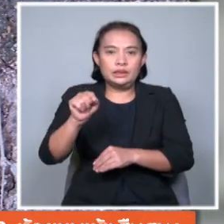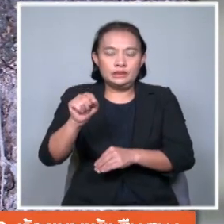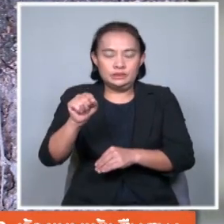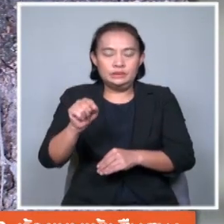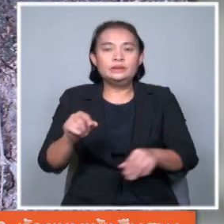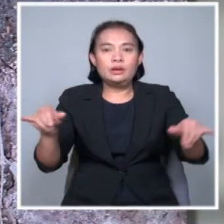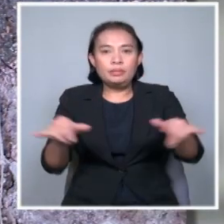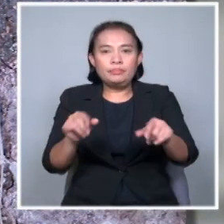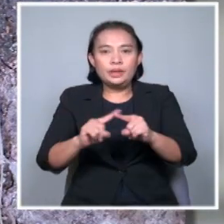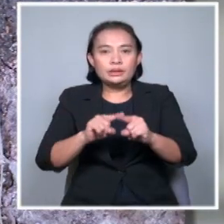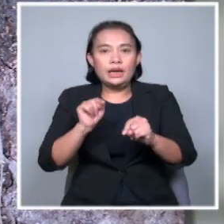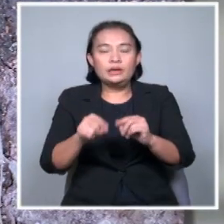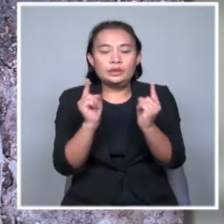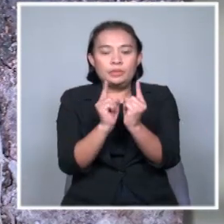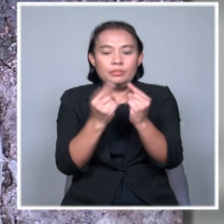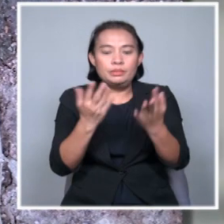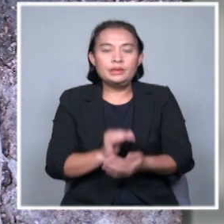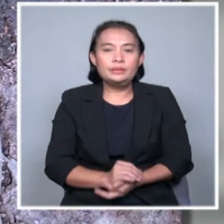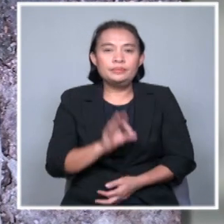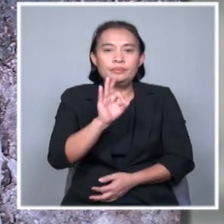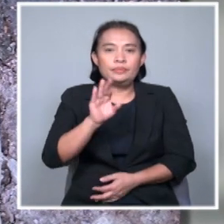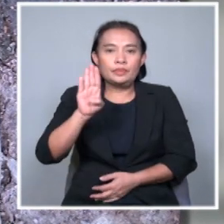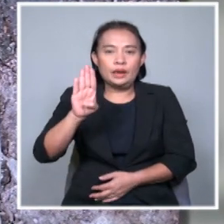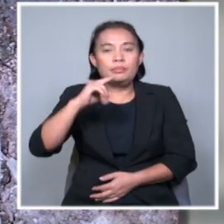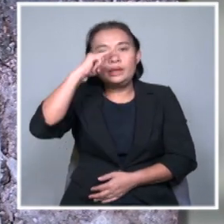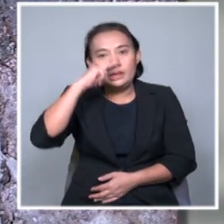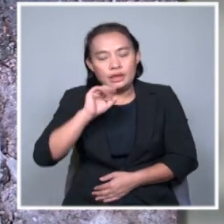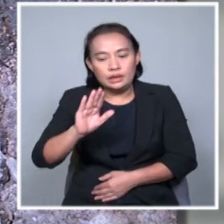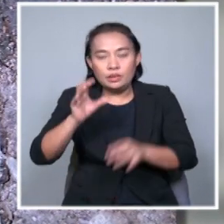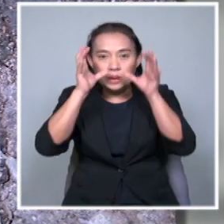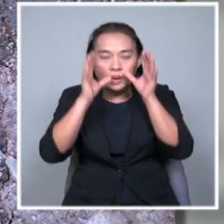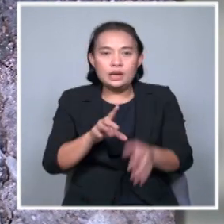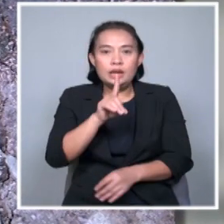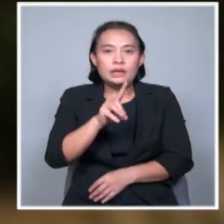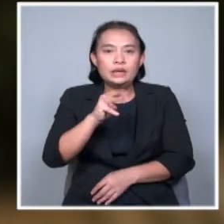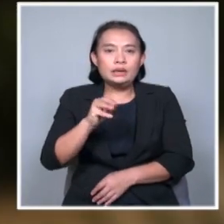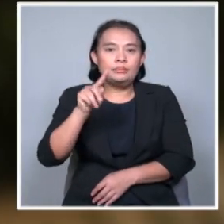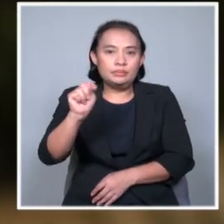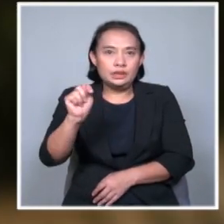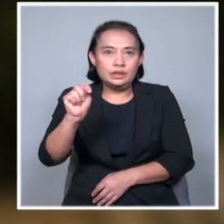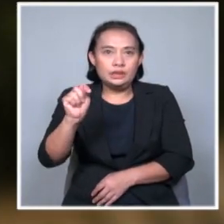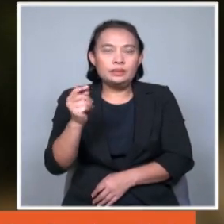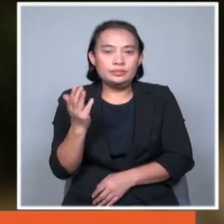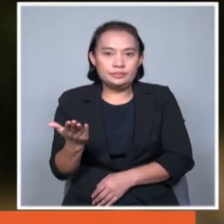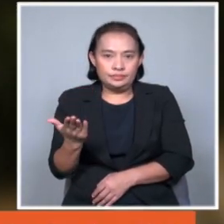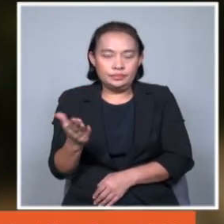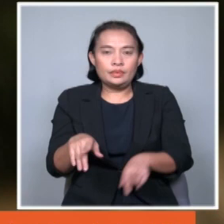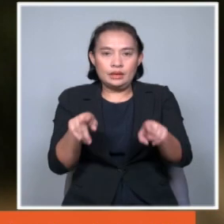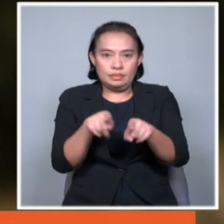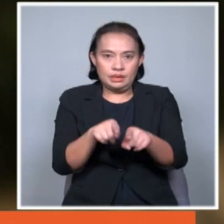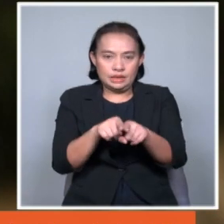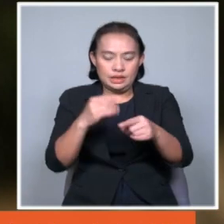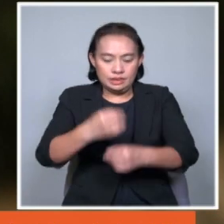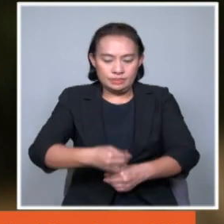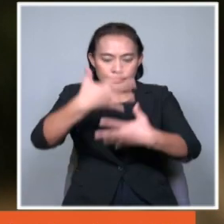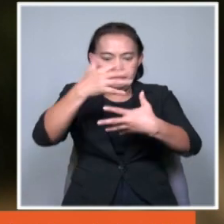กแน่นอนค่ะส่วนเพจ Facebook Thailand Tiger Project DNP ก็มีการโพสต์ถึงเรื่องนี้ด้วยเช่นเดียวกันนะคะ